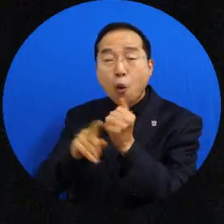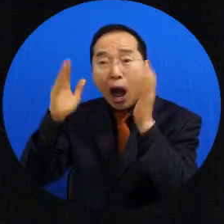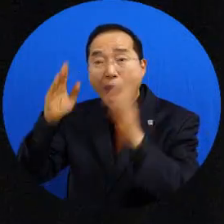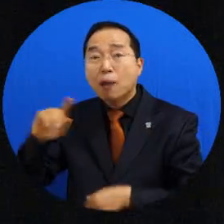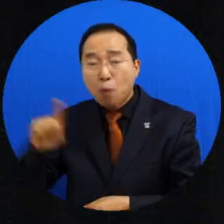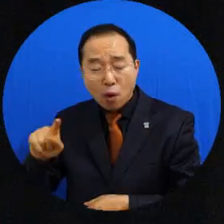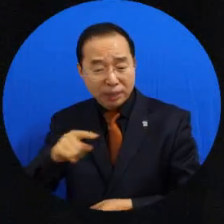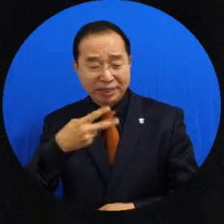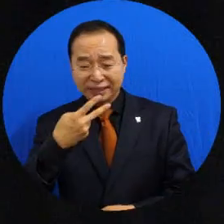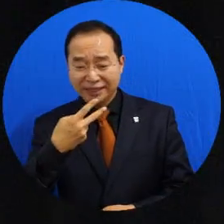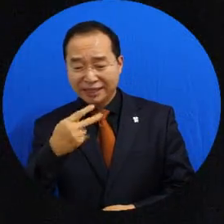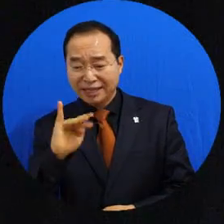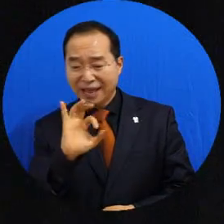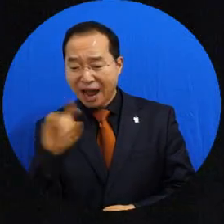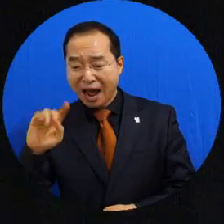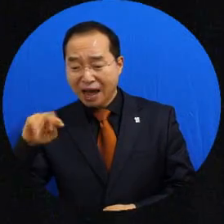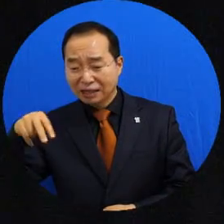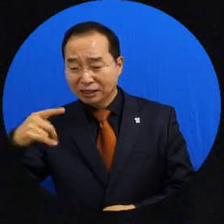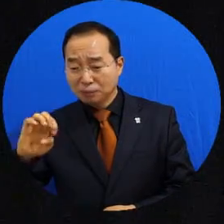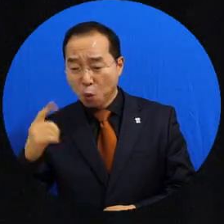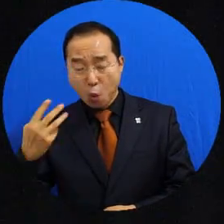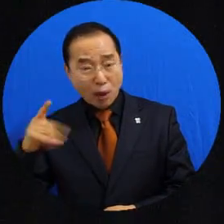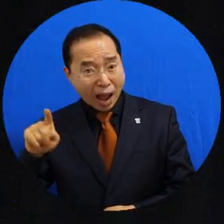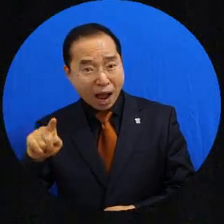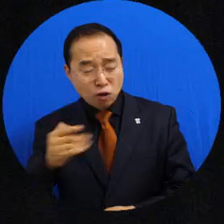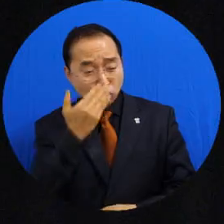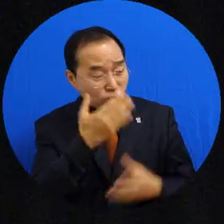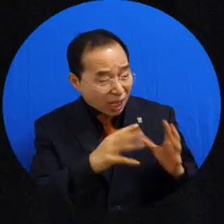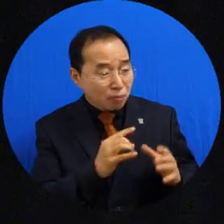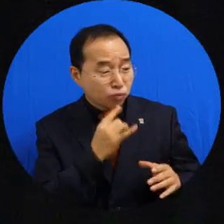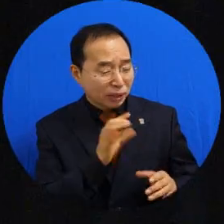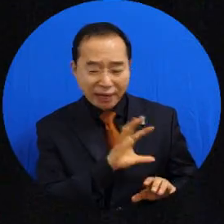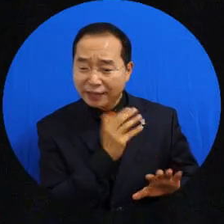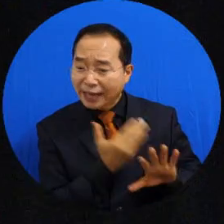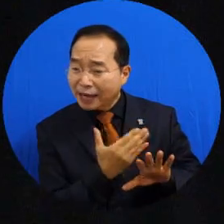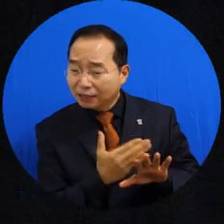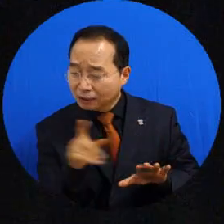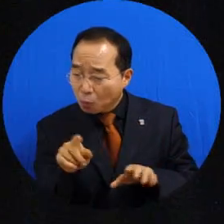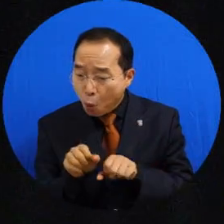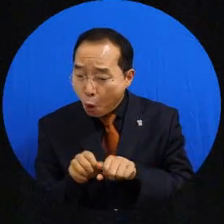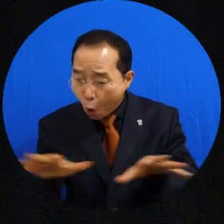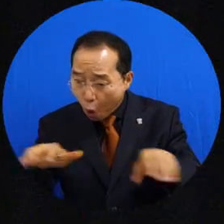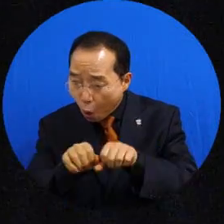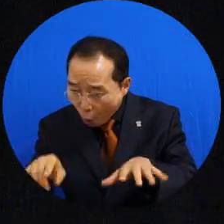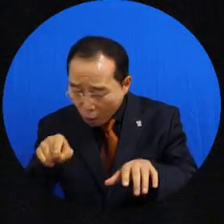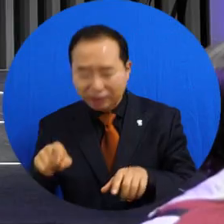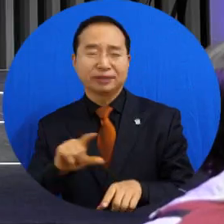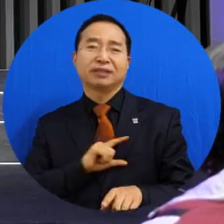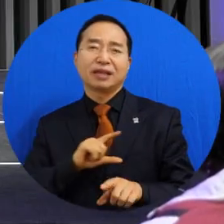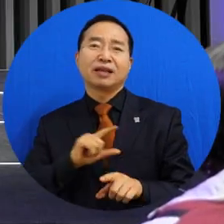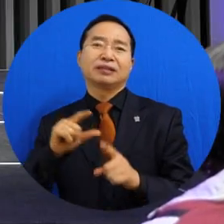사회과학적으로는 디아스포라가 유태인뿐만 아니고 다른 민족에게도 적용을 시켜서 이 단어를 시작하기